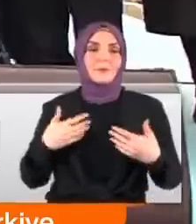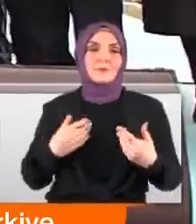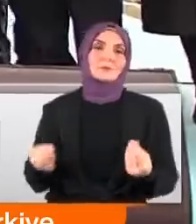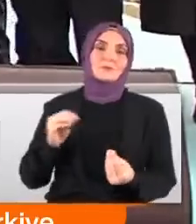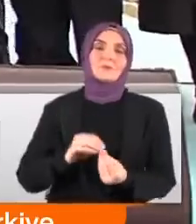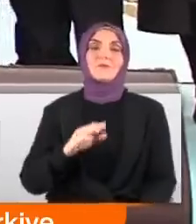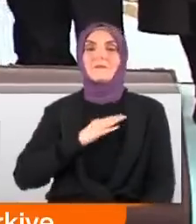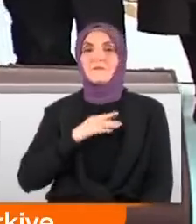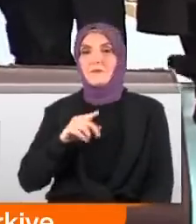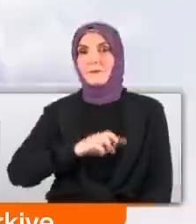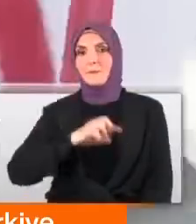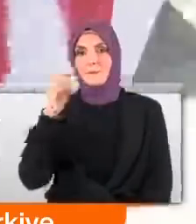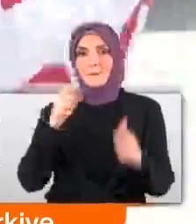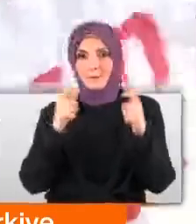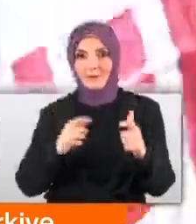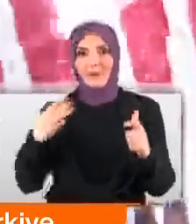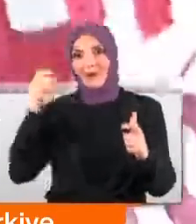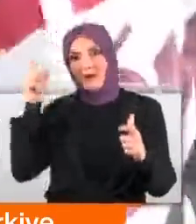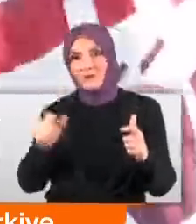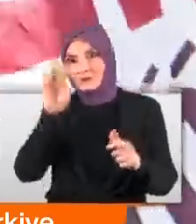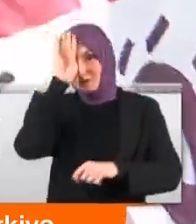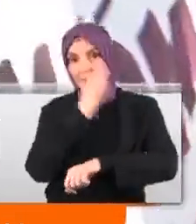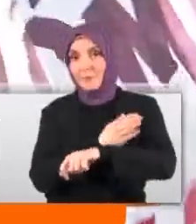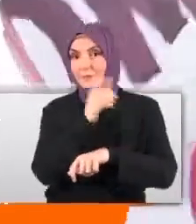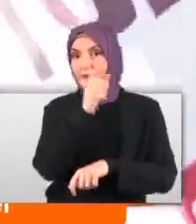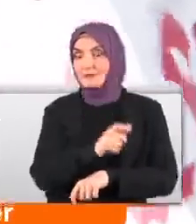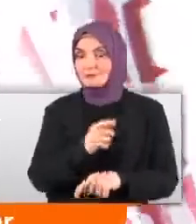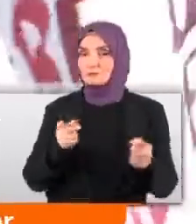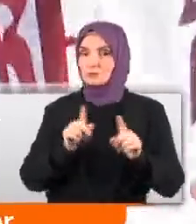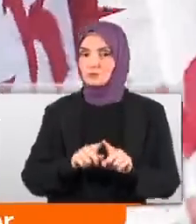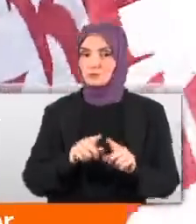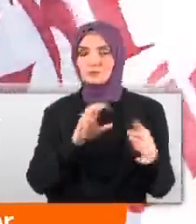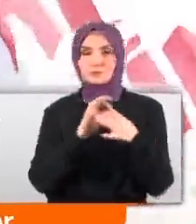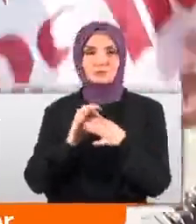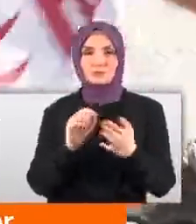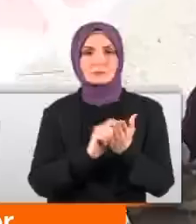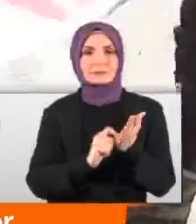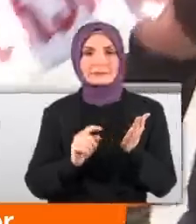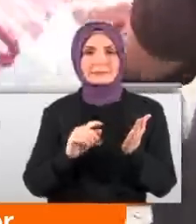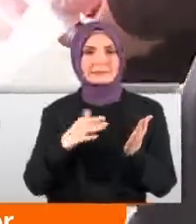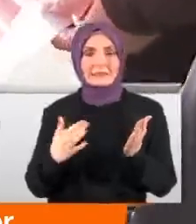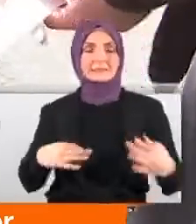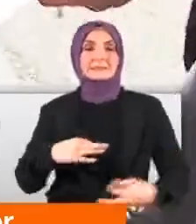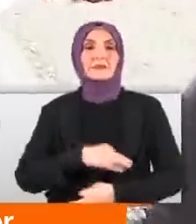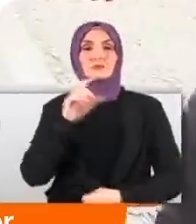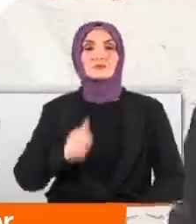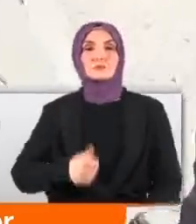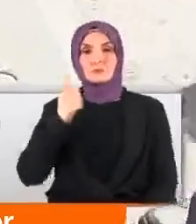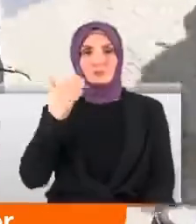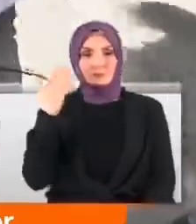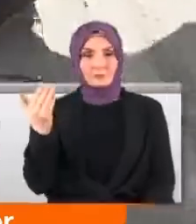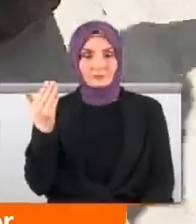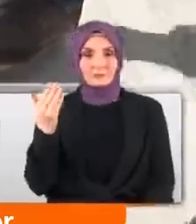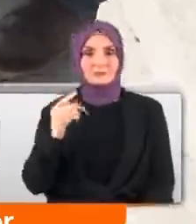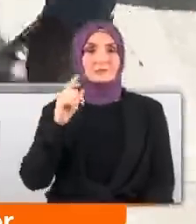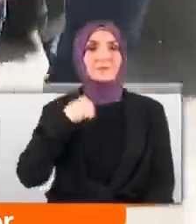Pendik'te İstanbullularla buluştu. Pankartta yazıyor ki Sayın Cumhurbaşkanım diyor. Allah benim ömrümden alsın, sizlere